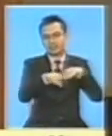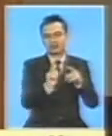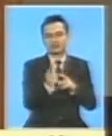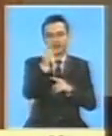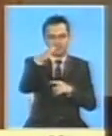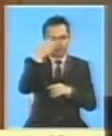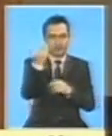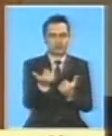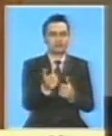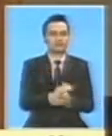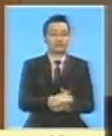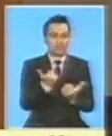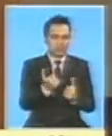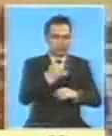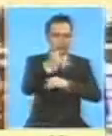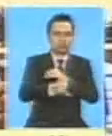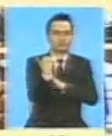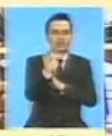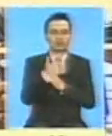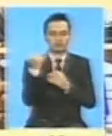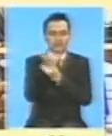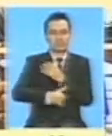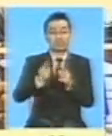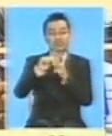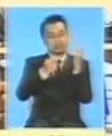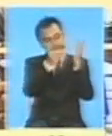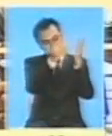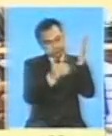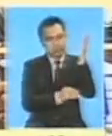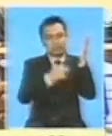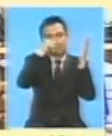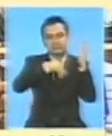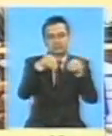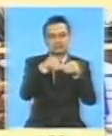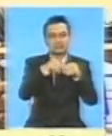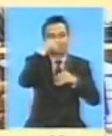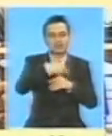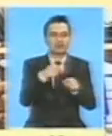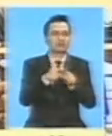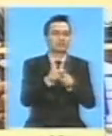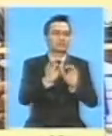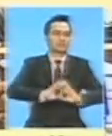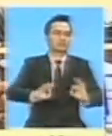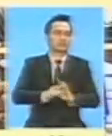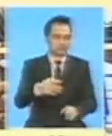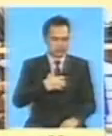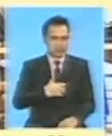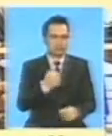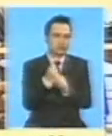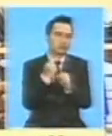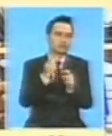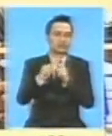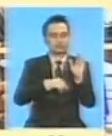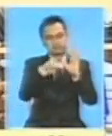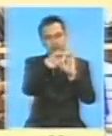ใหม่วันนี้ไม่ใช่จบนะครับหลายๆประเทศรอบบ้านเราเนี่ยไม่ได้จบนะเริ่มสตาร์ทใหม่1จะเอาเรื่องอะไรรถแมพจะทำอะไรก่